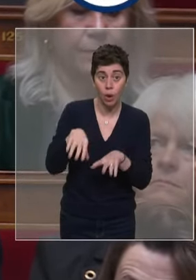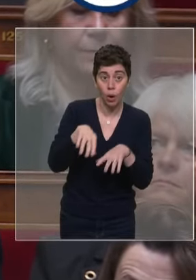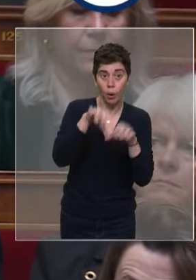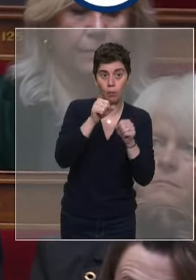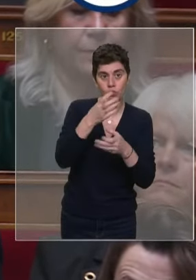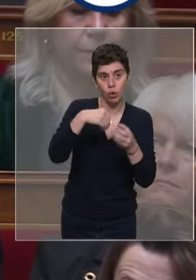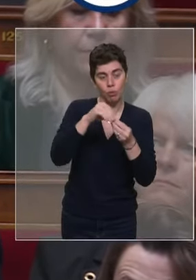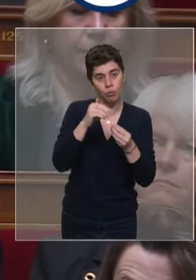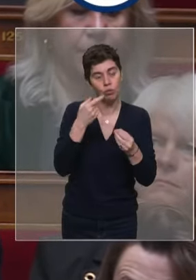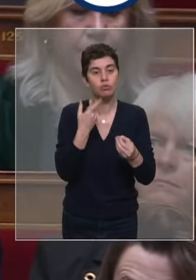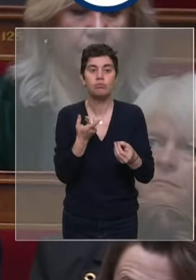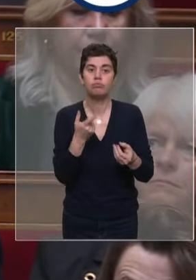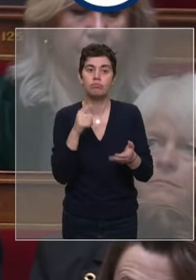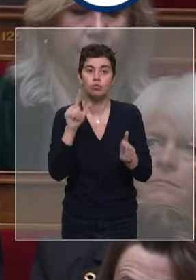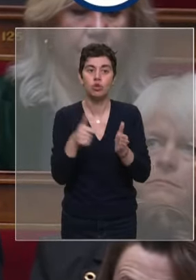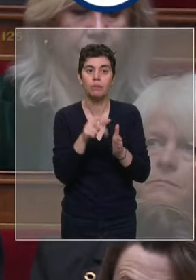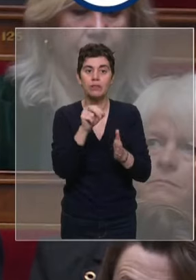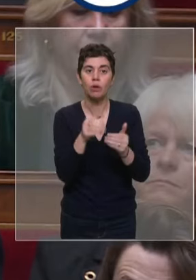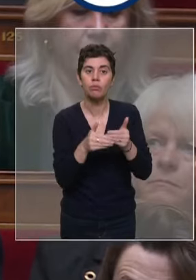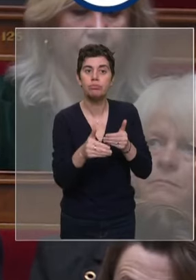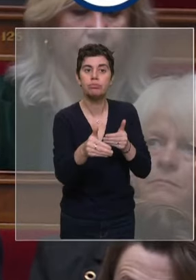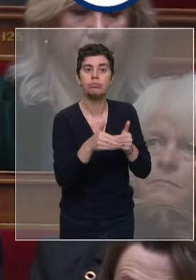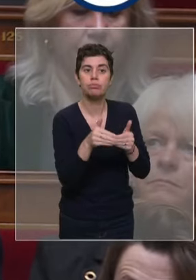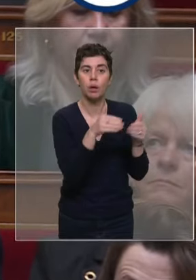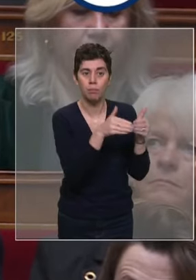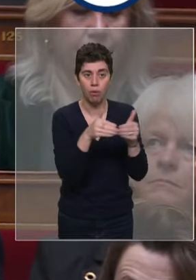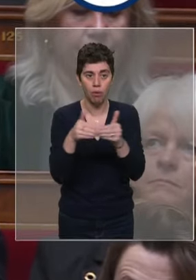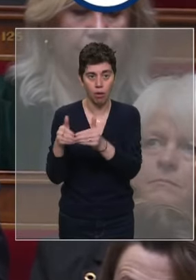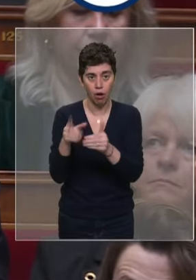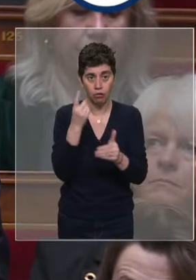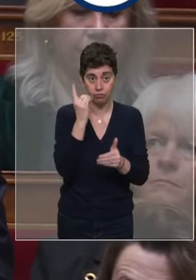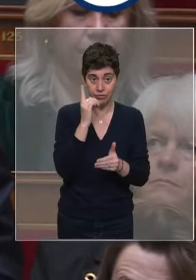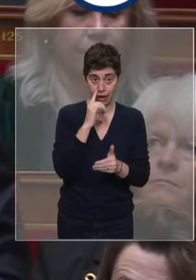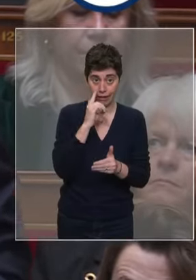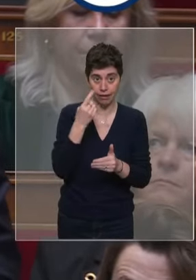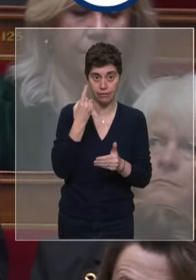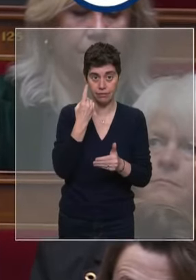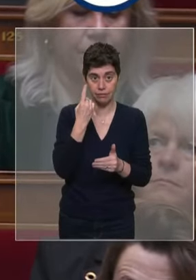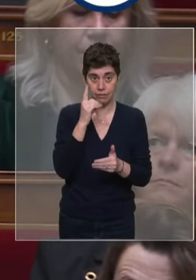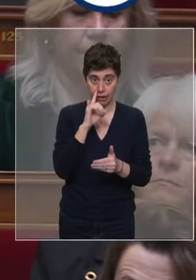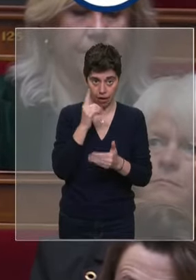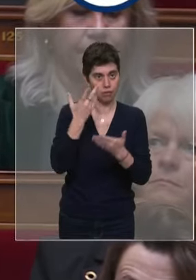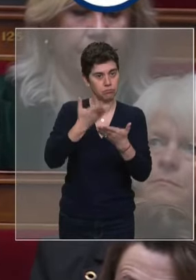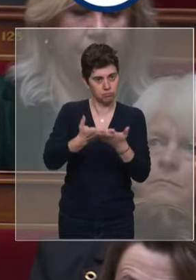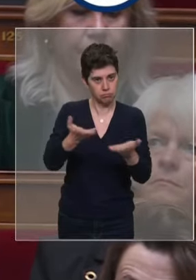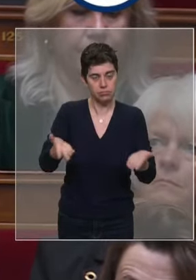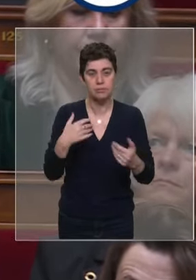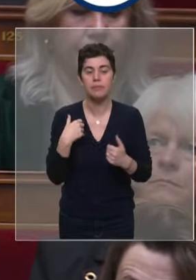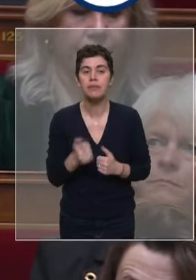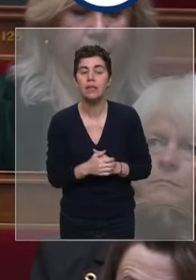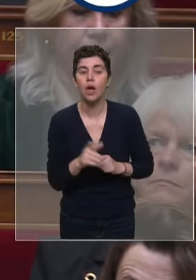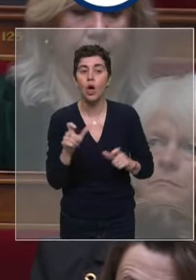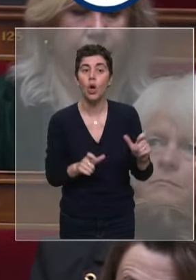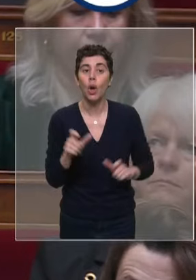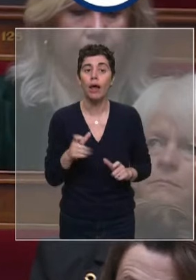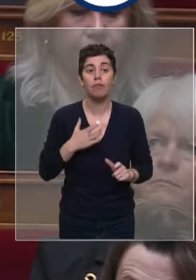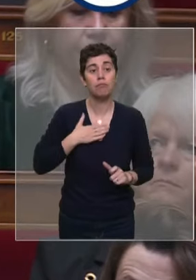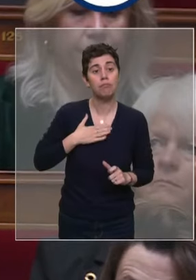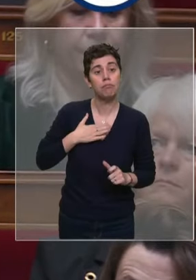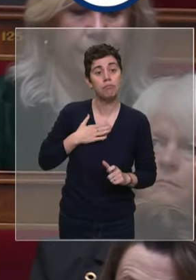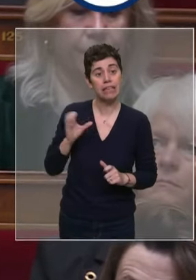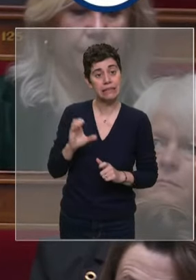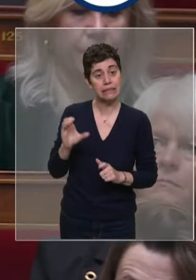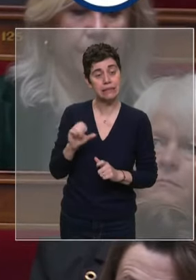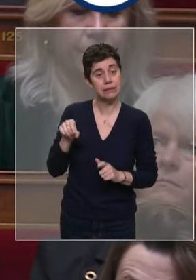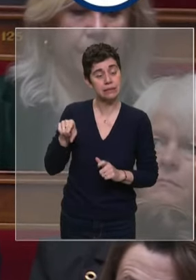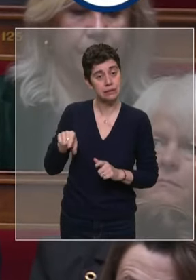2030. Le grand port maritime de Dunkerque et le Dunkerquois dans son ensemble, et j'y associe d'ailleurs ma collègue Christine de Cotz, vont ainsi devoir